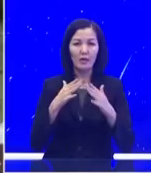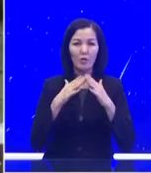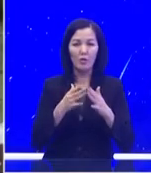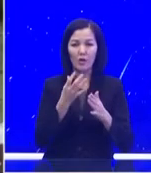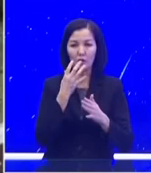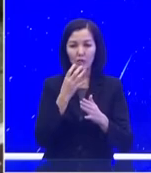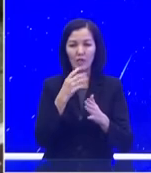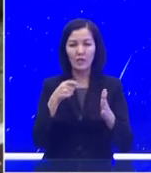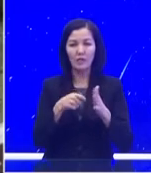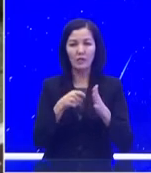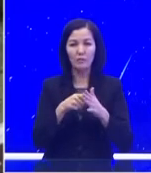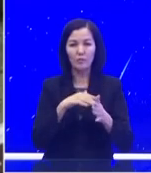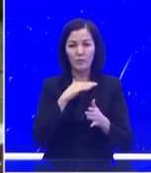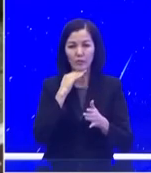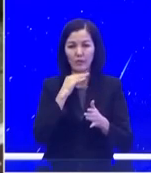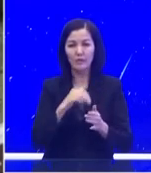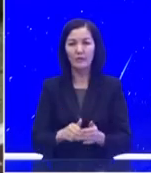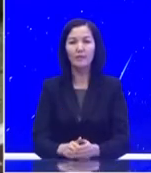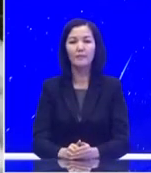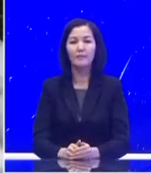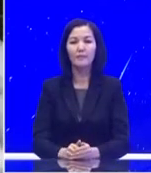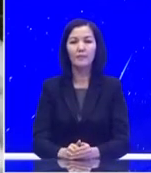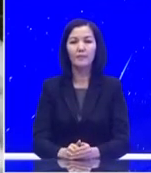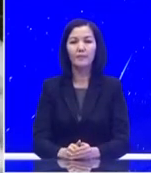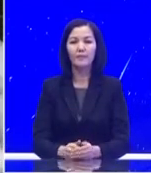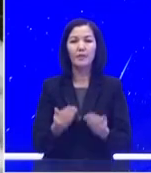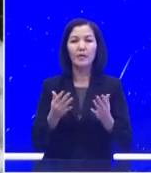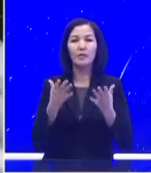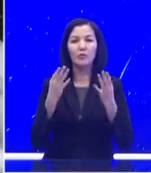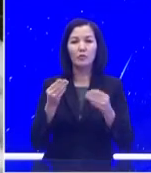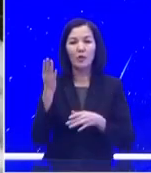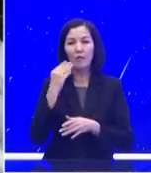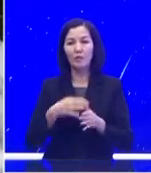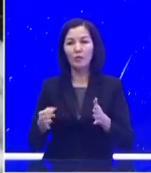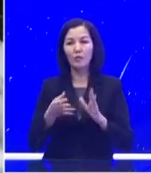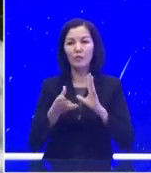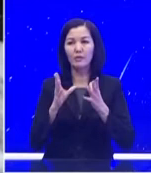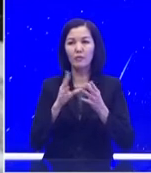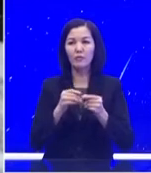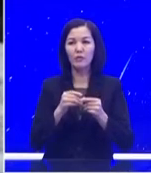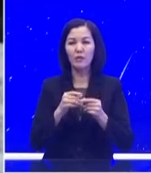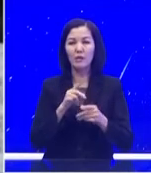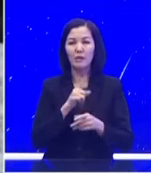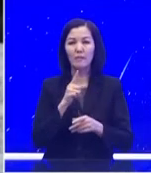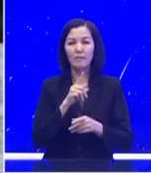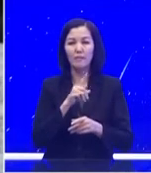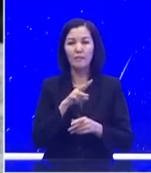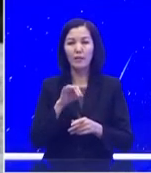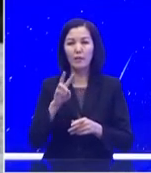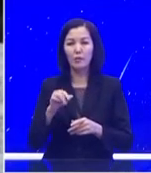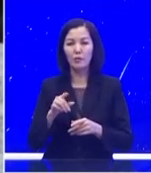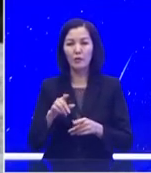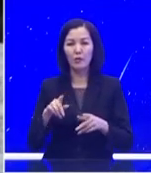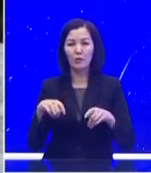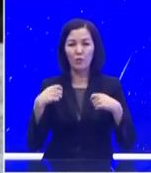жылы жемшөп жеткілікті дейді салаға жауаптылар. Қазіргі таңда Алматы облысы бойынша 1 000 000-нан астам бір қара мал бар. 3,5 миллион қой мен